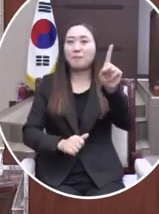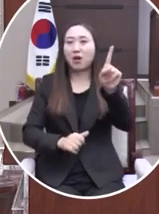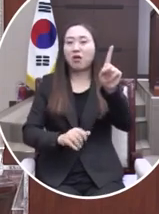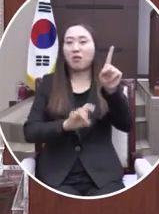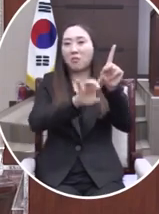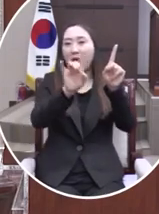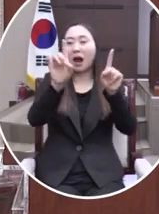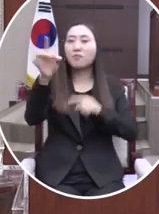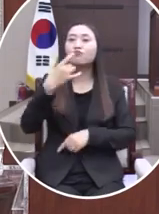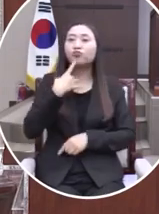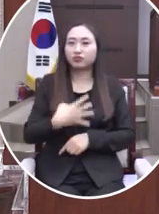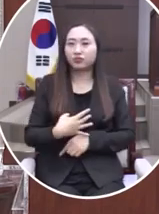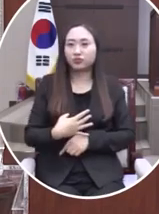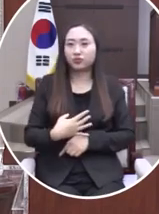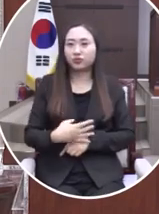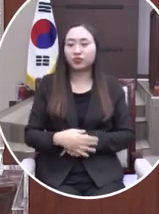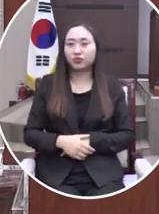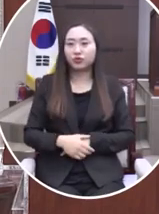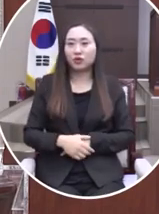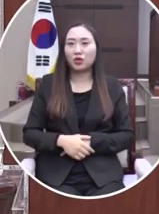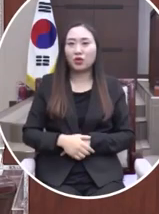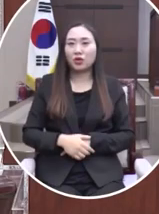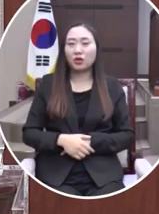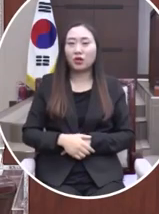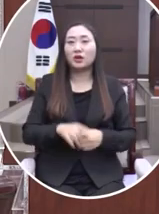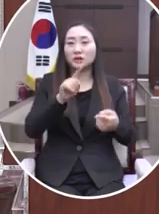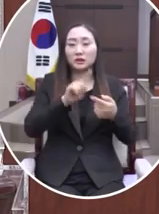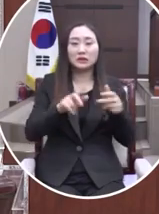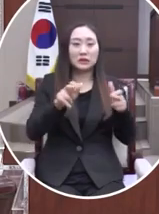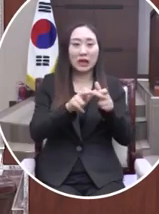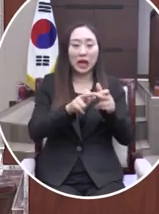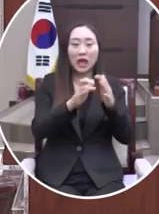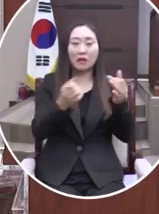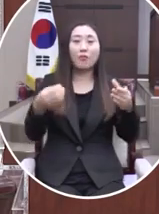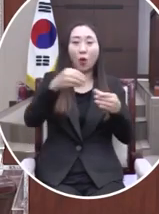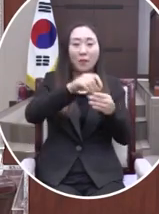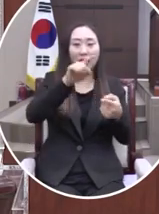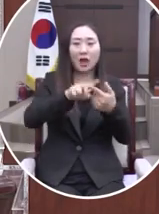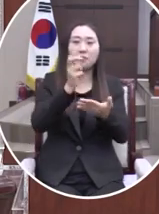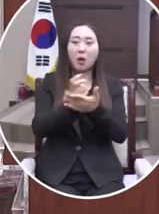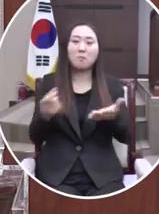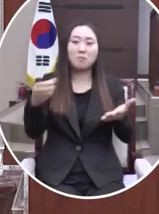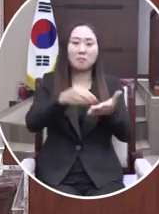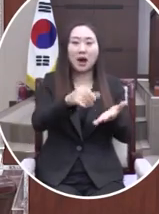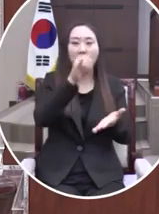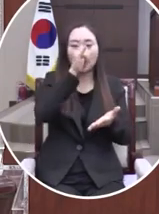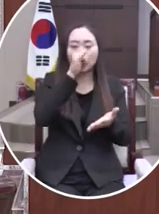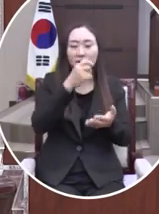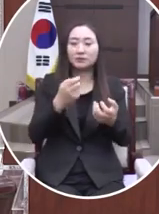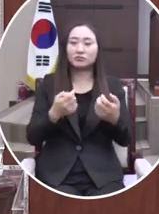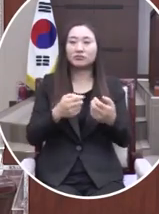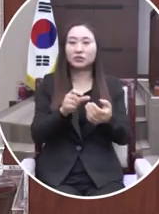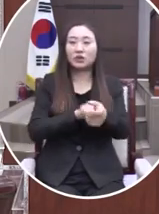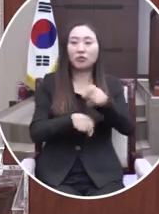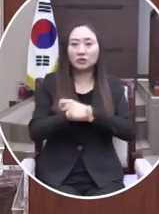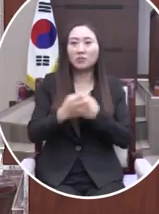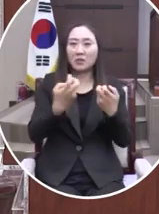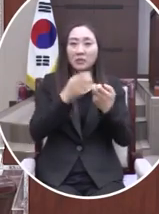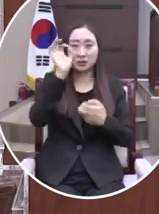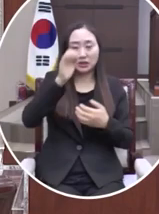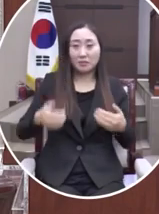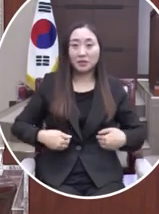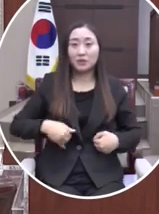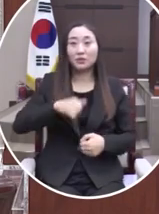전부입니다. 구체적인 할당을 조례에 명시해야 할 필요가 있으며 적극적 방안을 찾아야 할 것입니다.